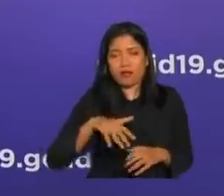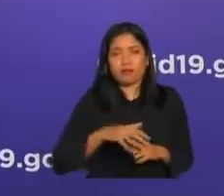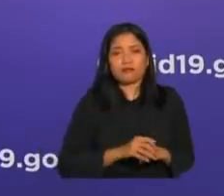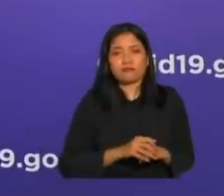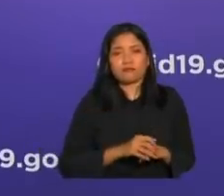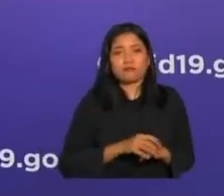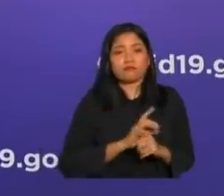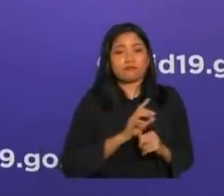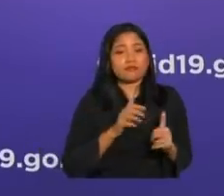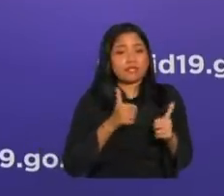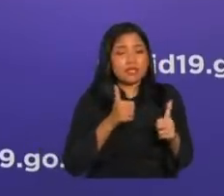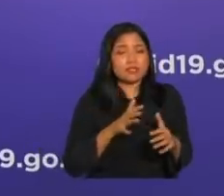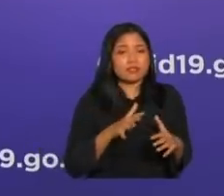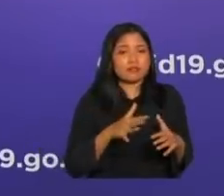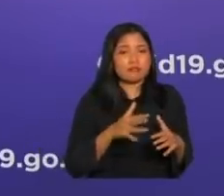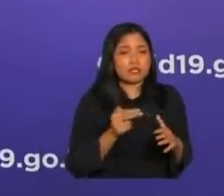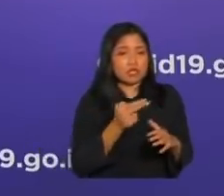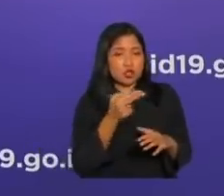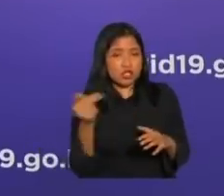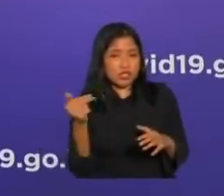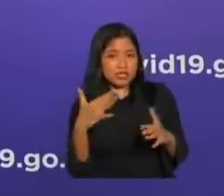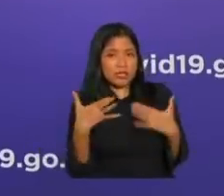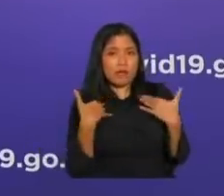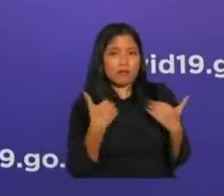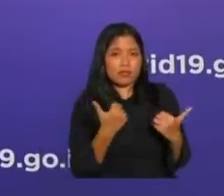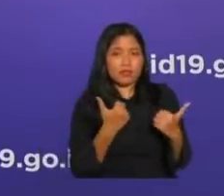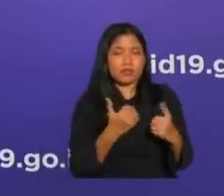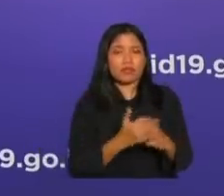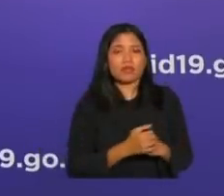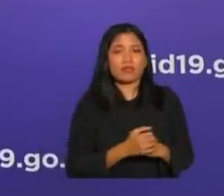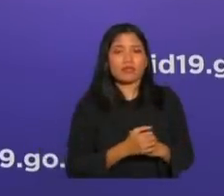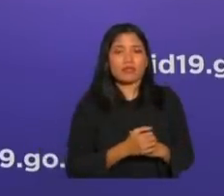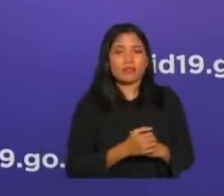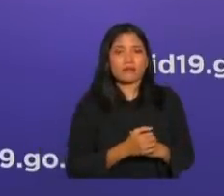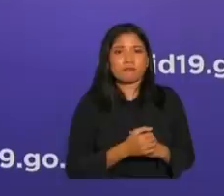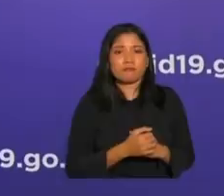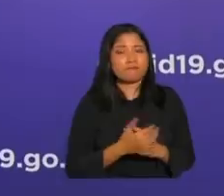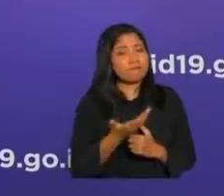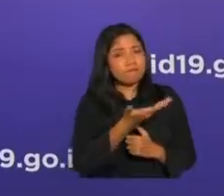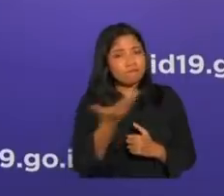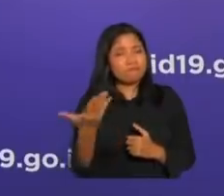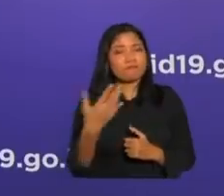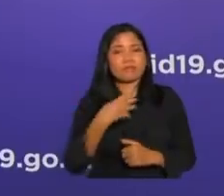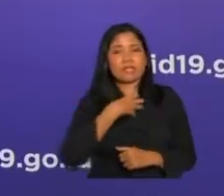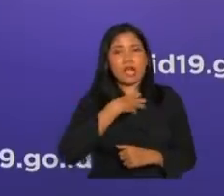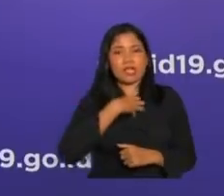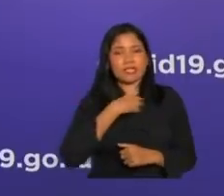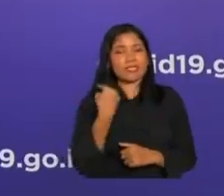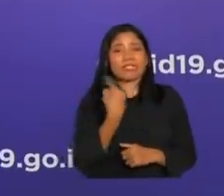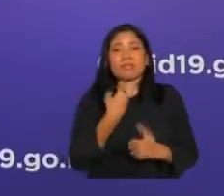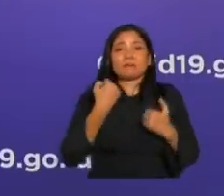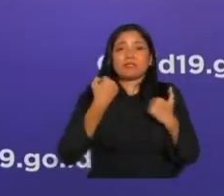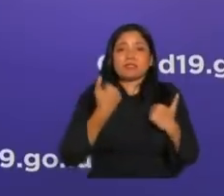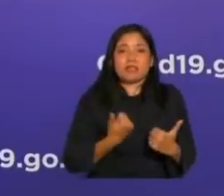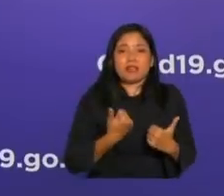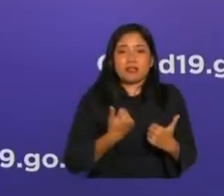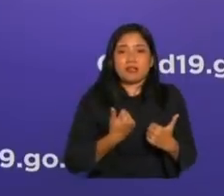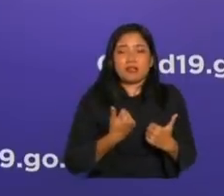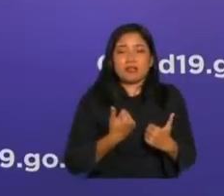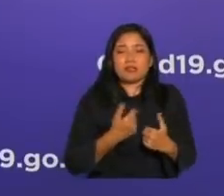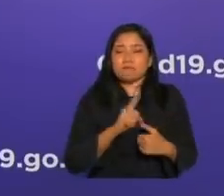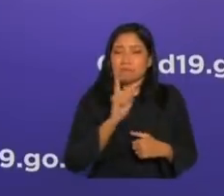menyelamatkan bangsa Indonesia Hai saudara-saudara yakin kita akan bisa dan pasti kita akan bisa